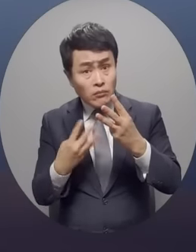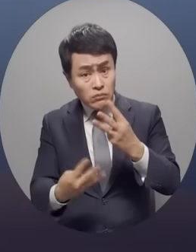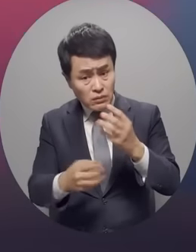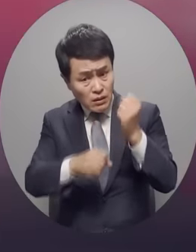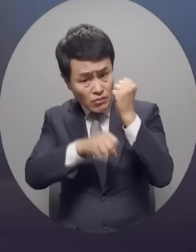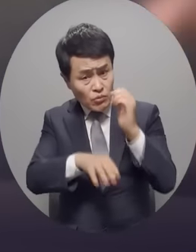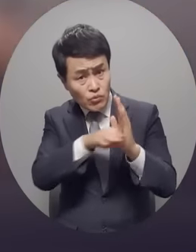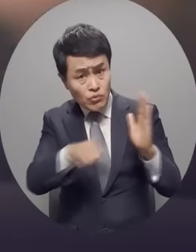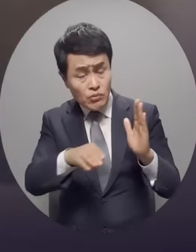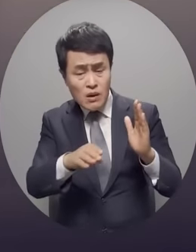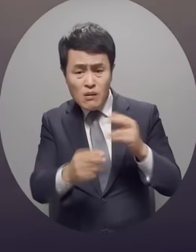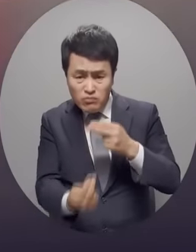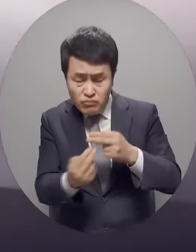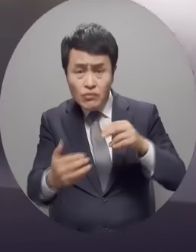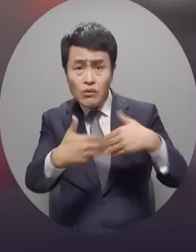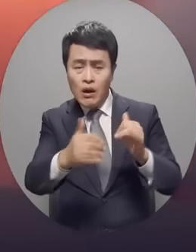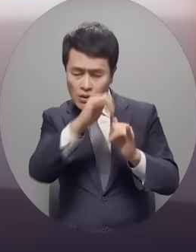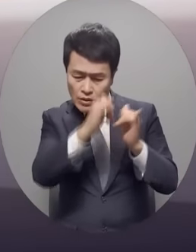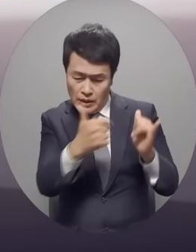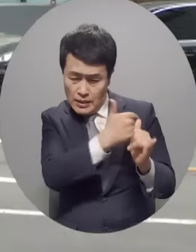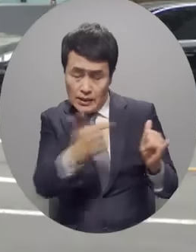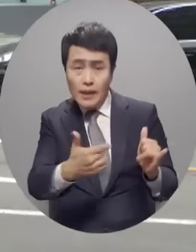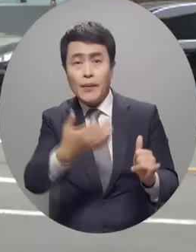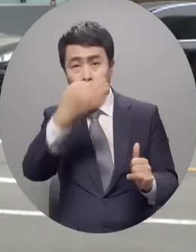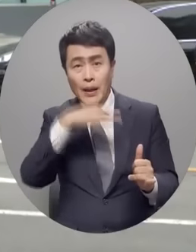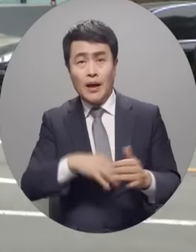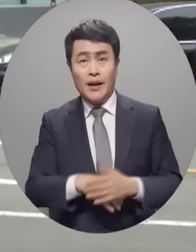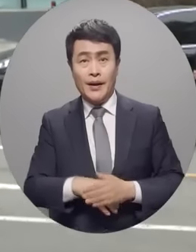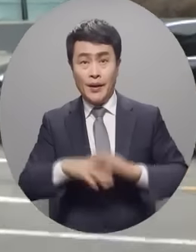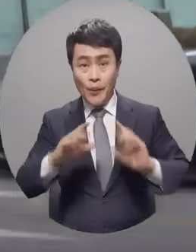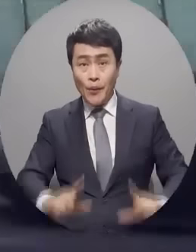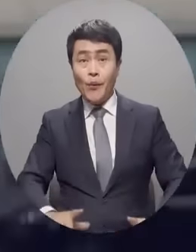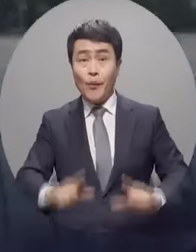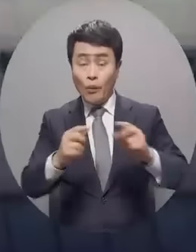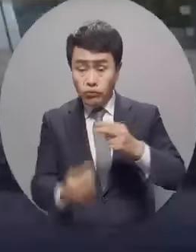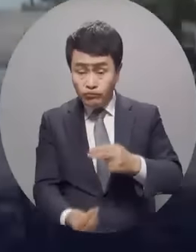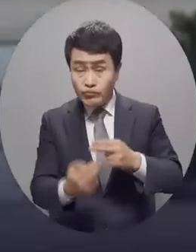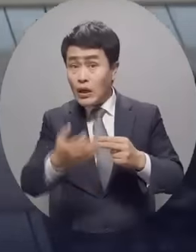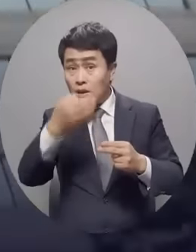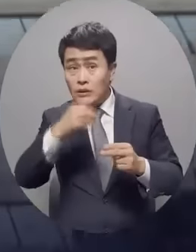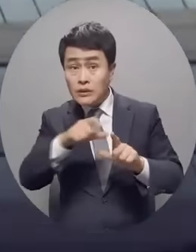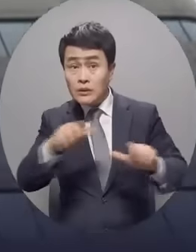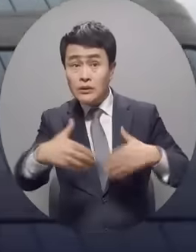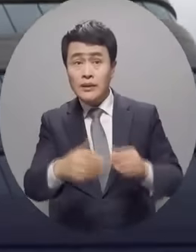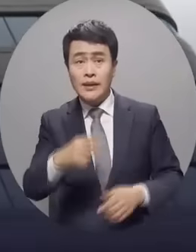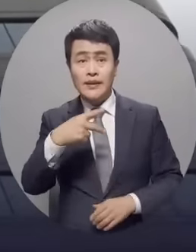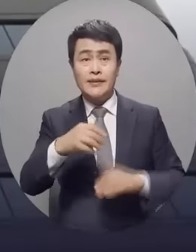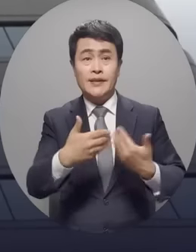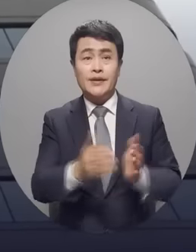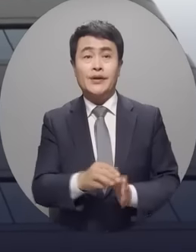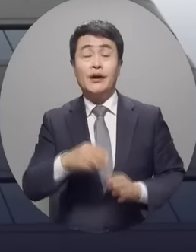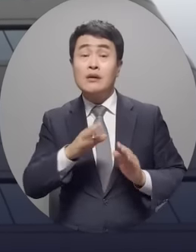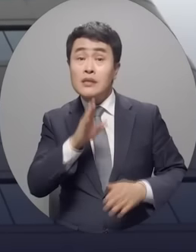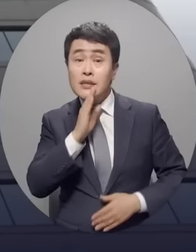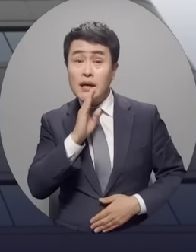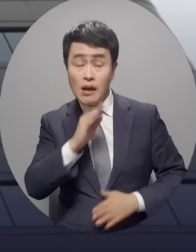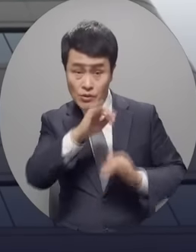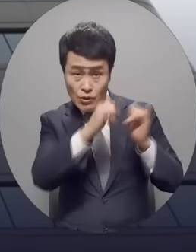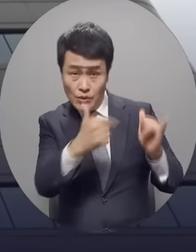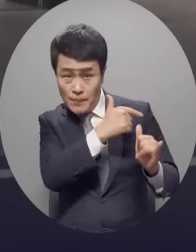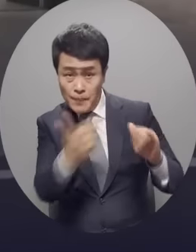누적 순이익으로도 역대 가장 많습니다. 올해 들어 누적 순이익 기준 신한금융지주는 사실상 역대